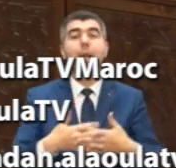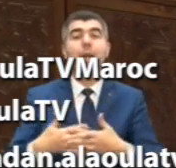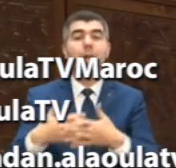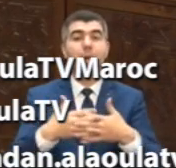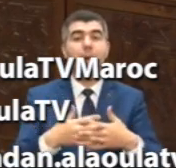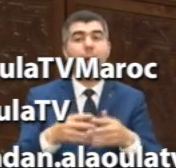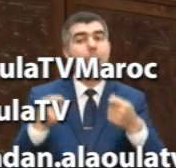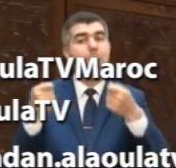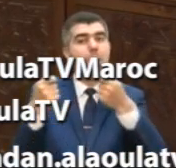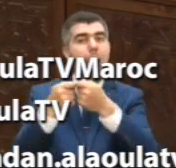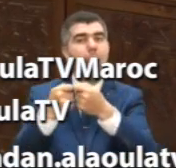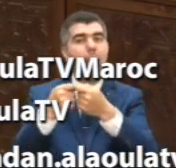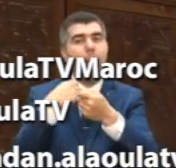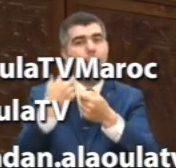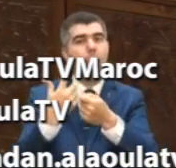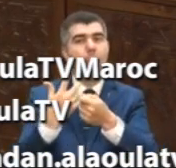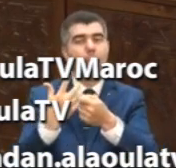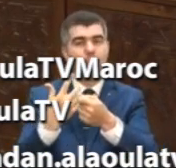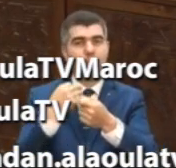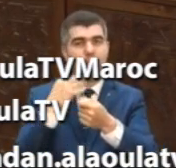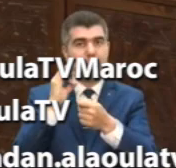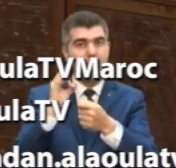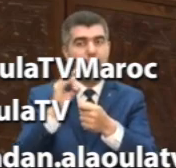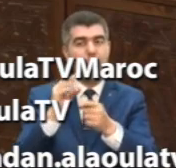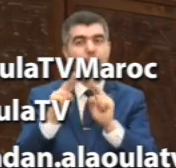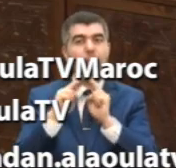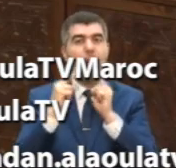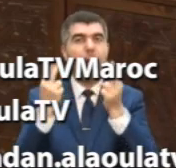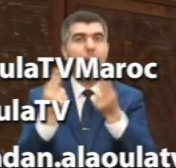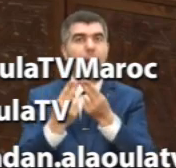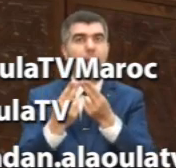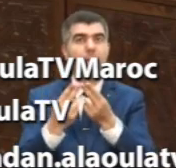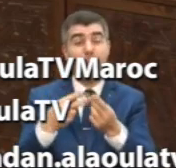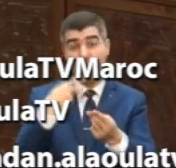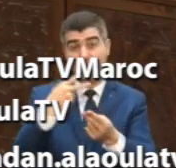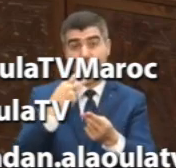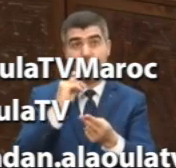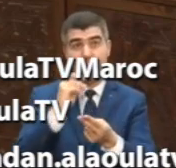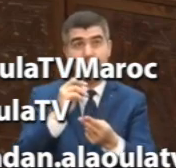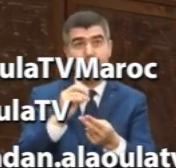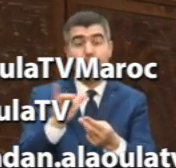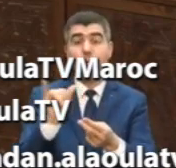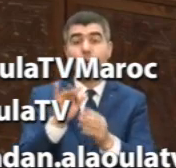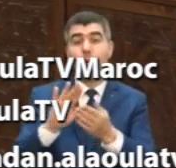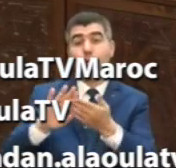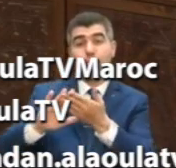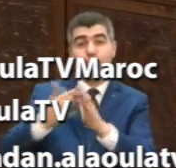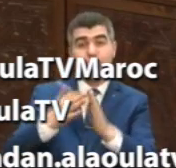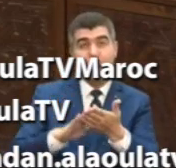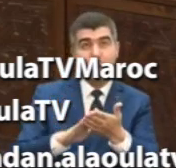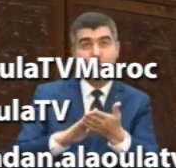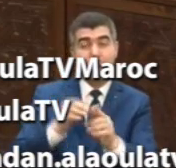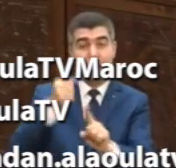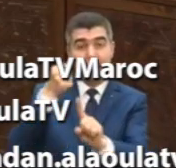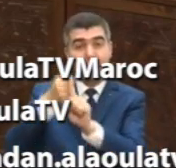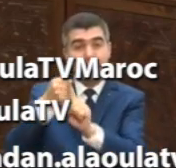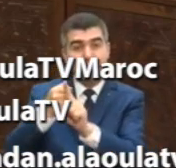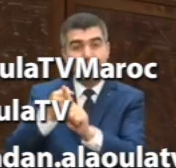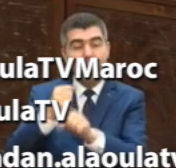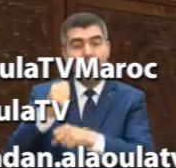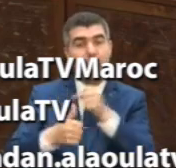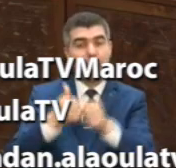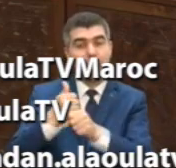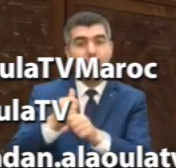في نفس الترتيب. إذا من جيو نقولوا كلام المجتمع المدني، كنا نشتغل هذه 10 سنوات مع